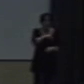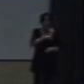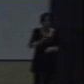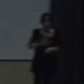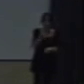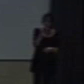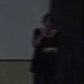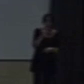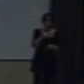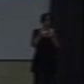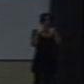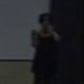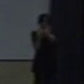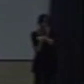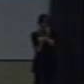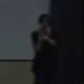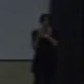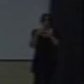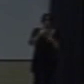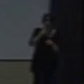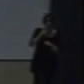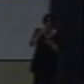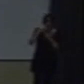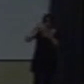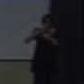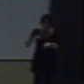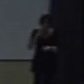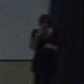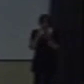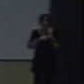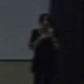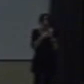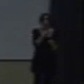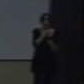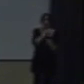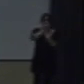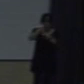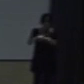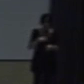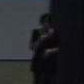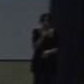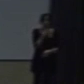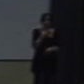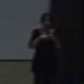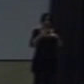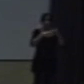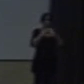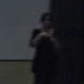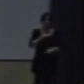solidaritat, l'empatia, l'afany de conèixer, el sentiment de pertinença a un grup, les ganes de construcció d'un